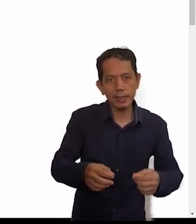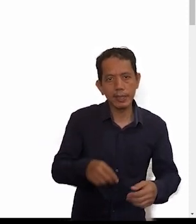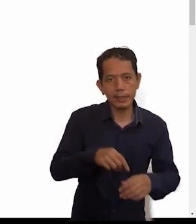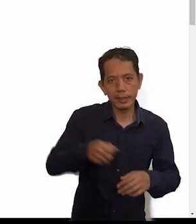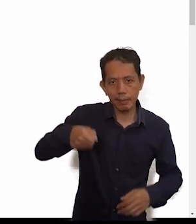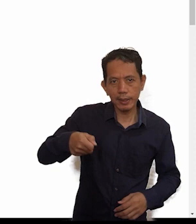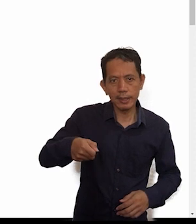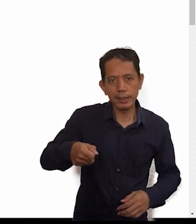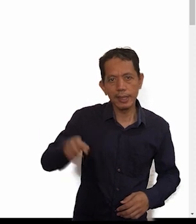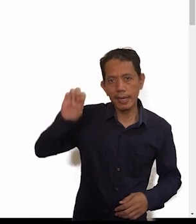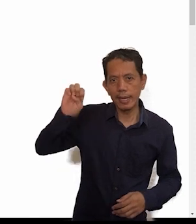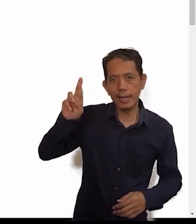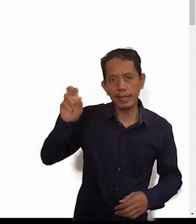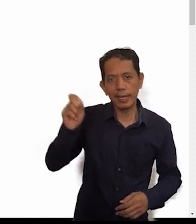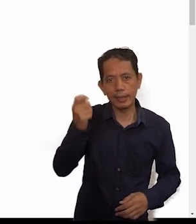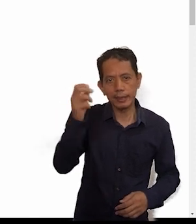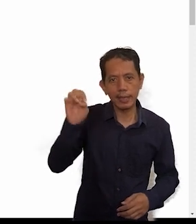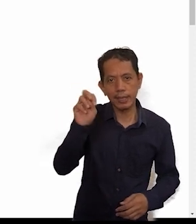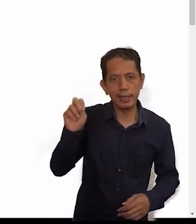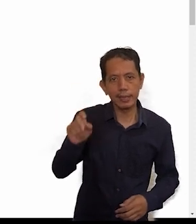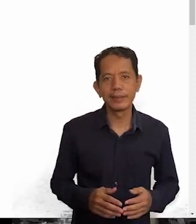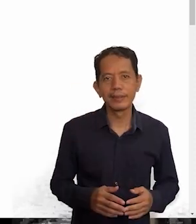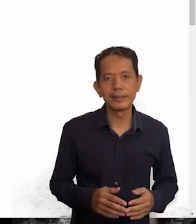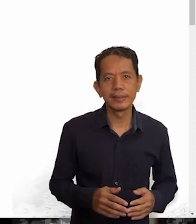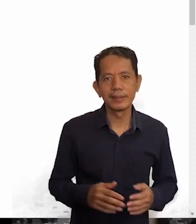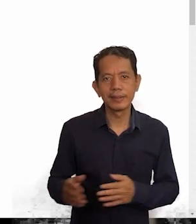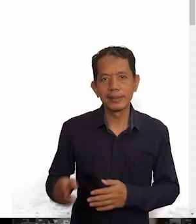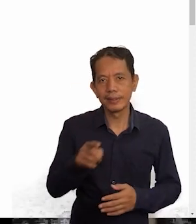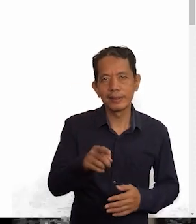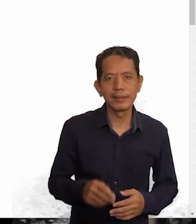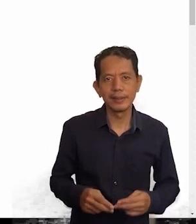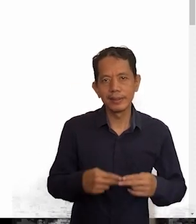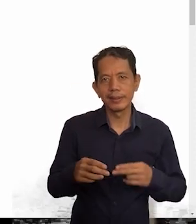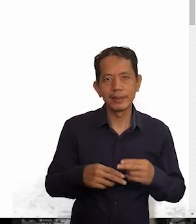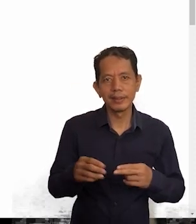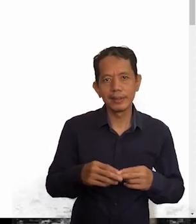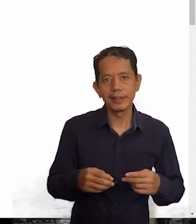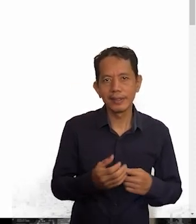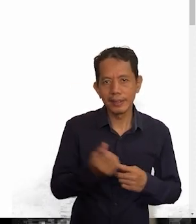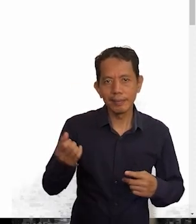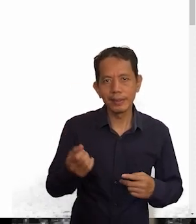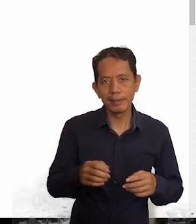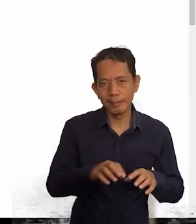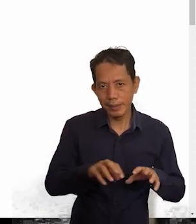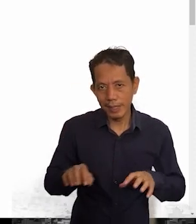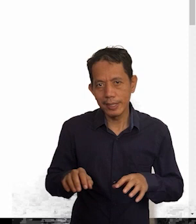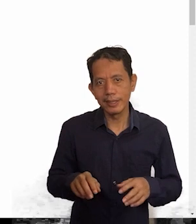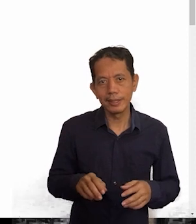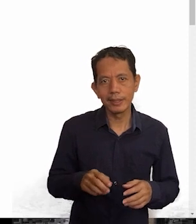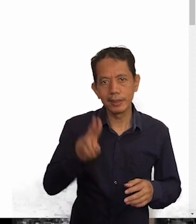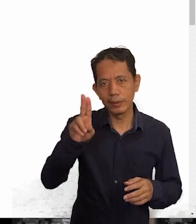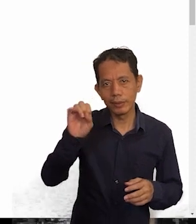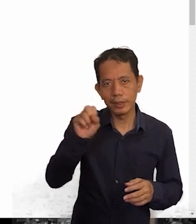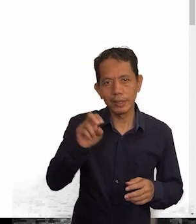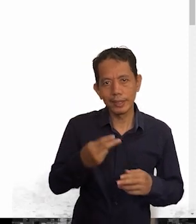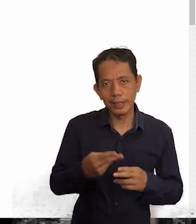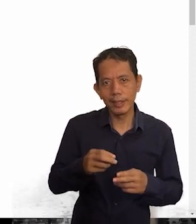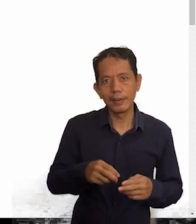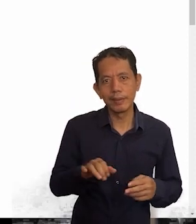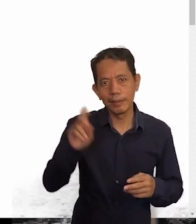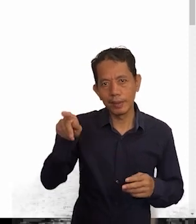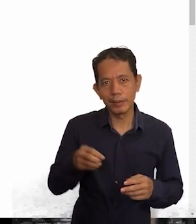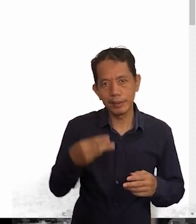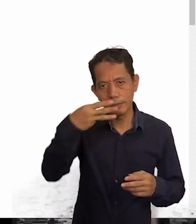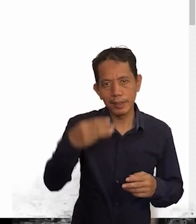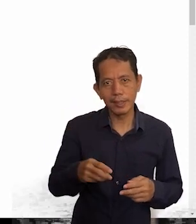di aplikasi Era Terang. Setelah itu, rekan-rekan dapat menyalin username dan password